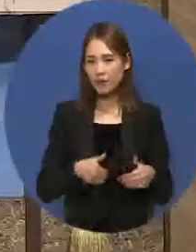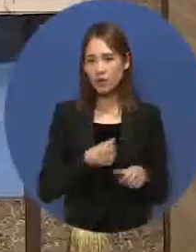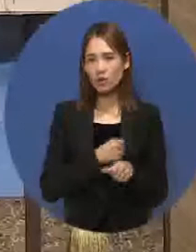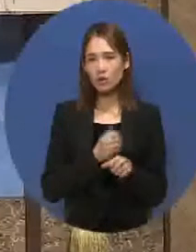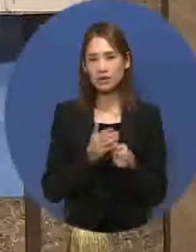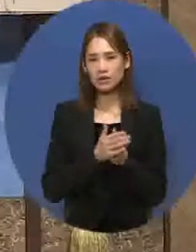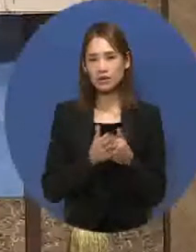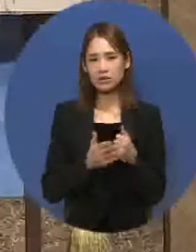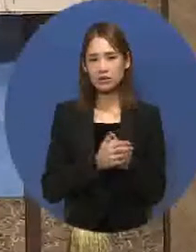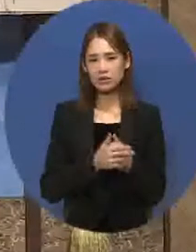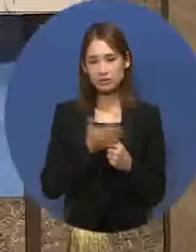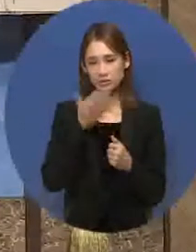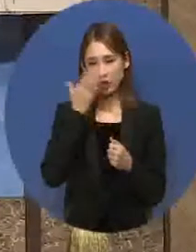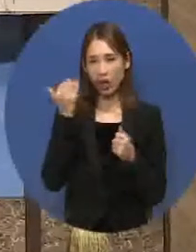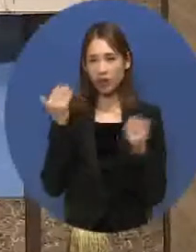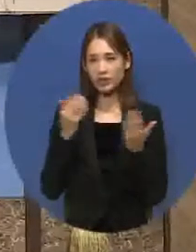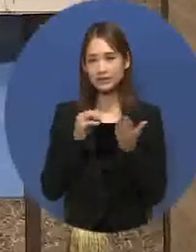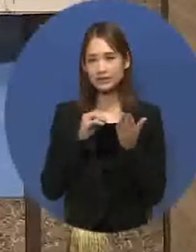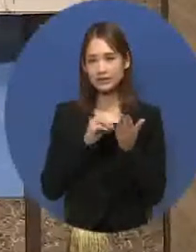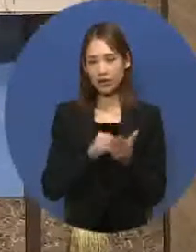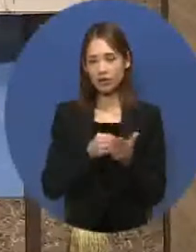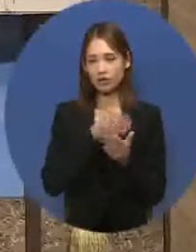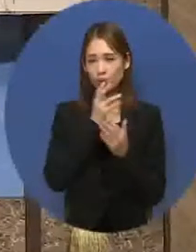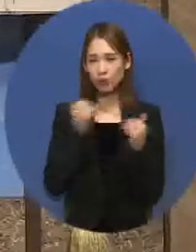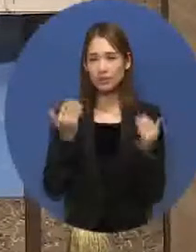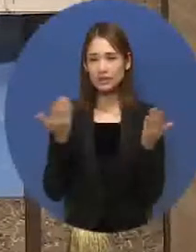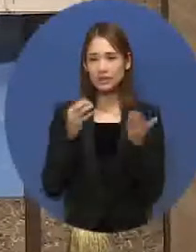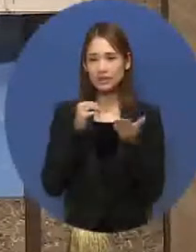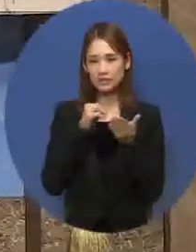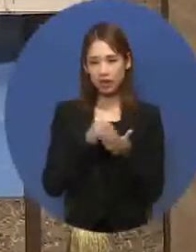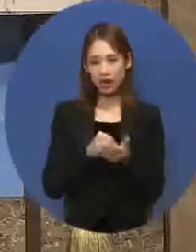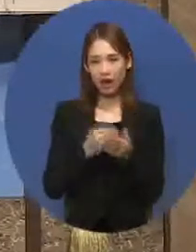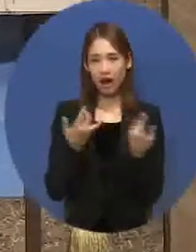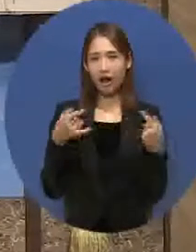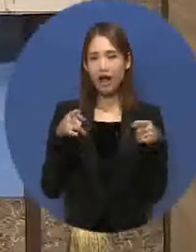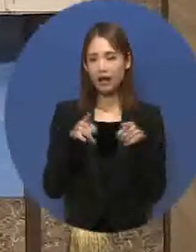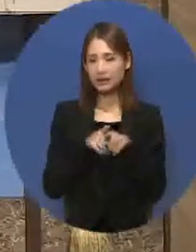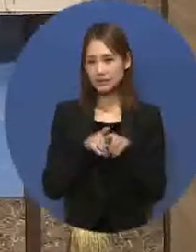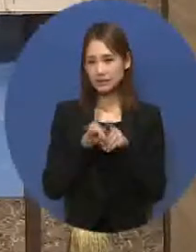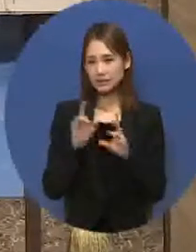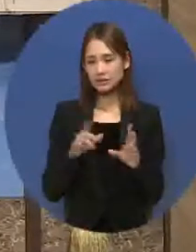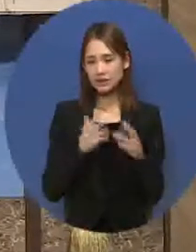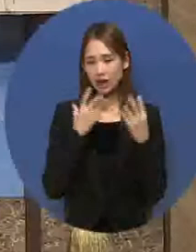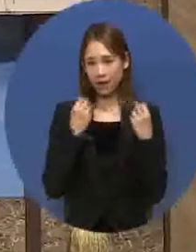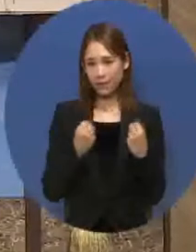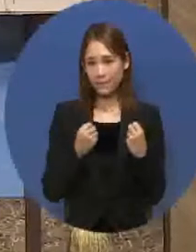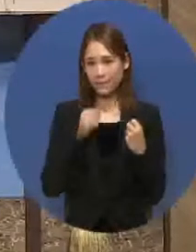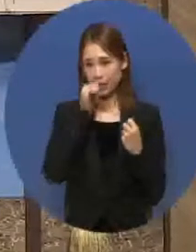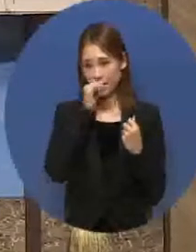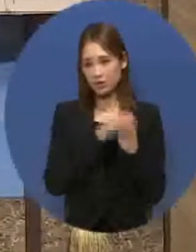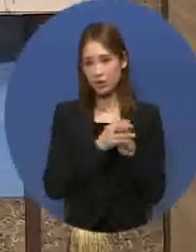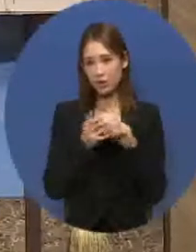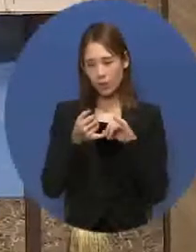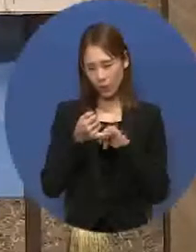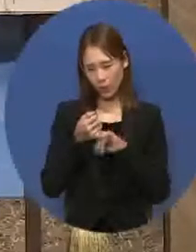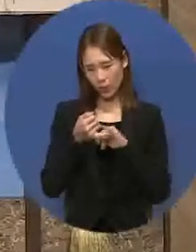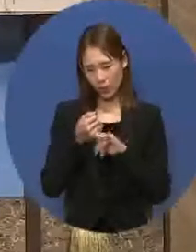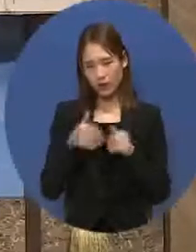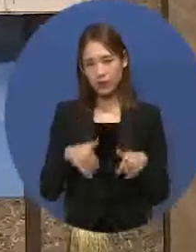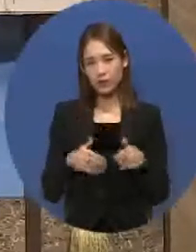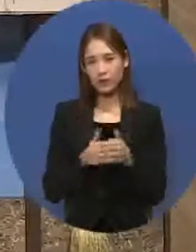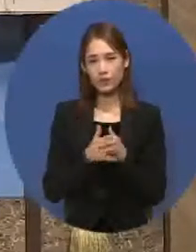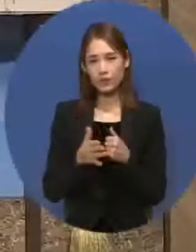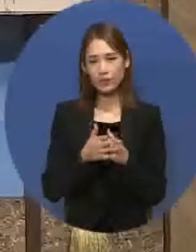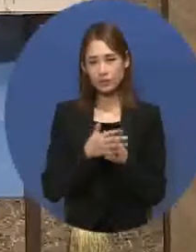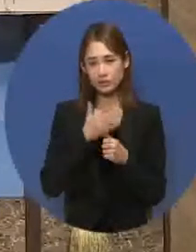때문에 청년 일자리와 노인 일자리가 공존하면서 꼭 마련이 되면은